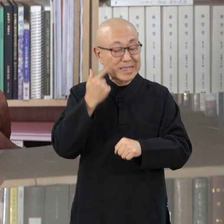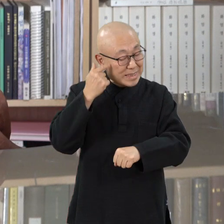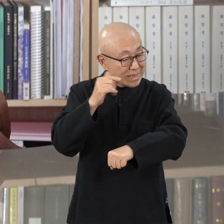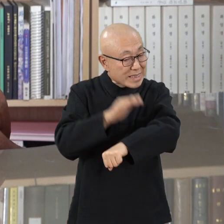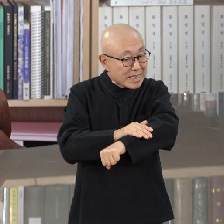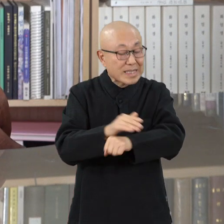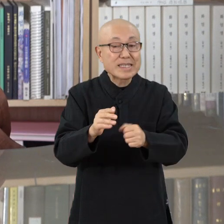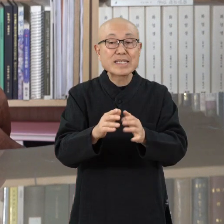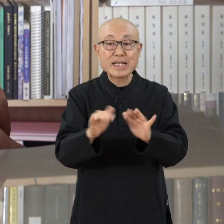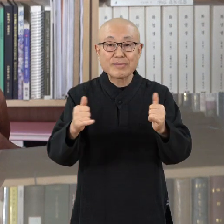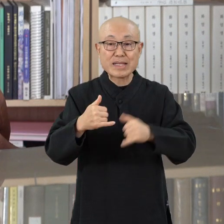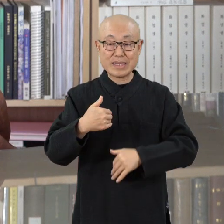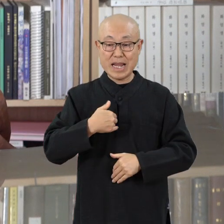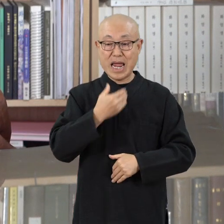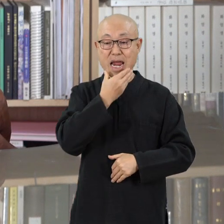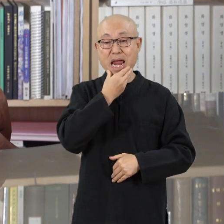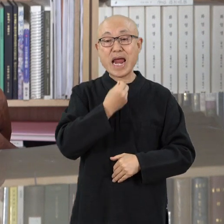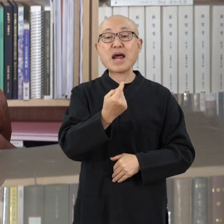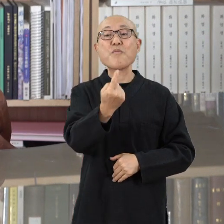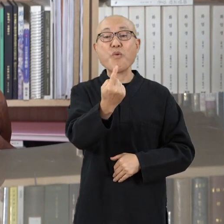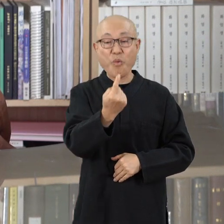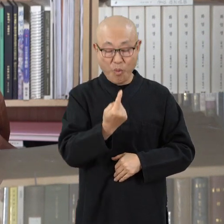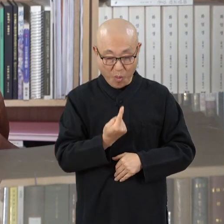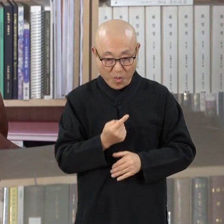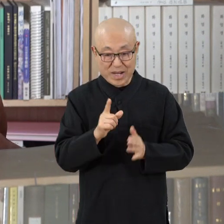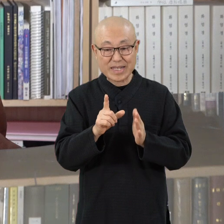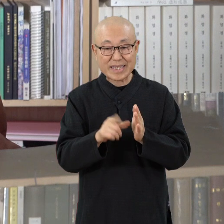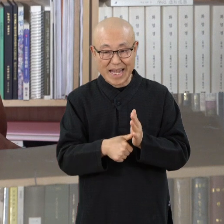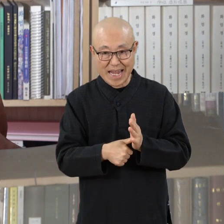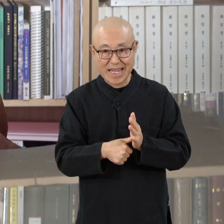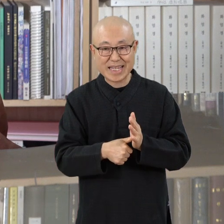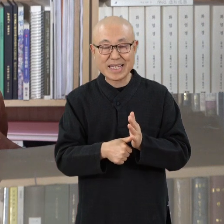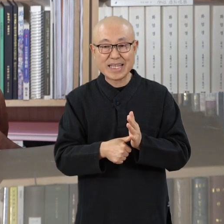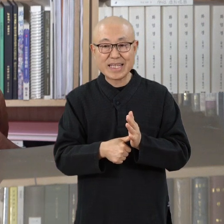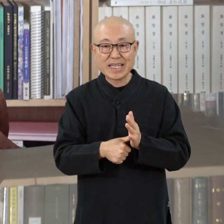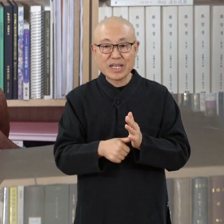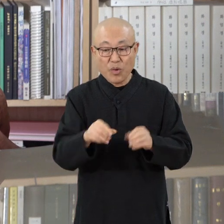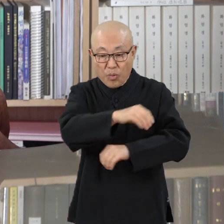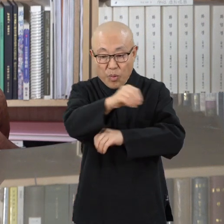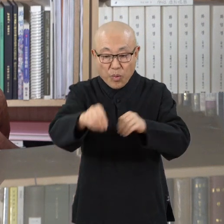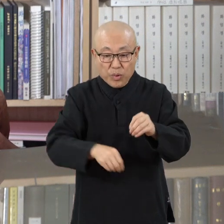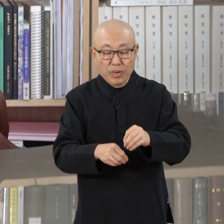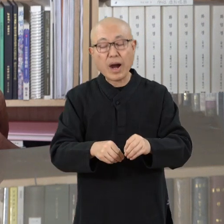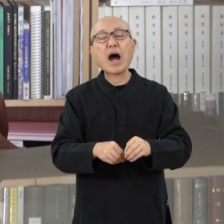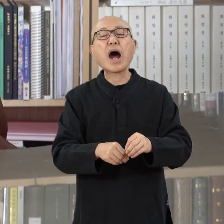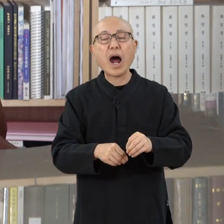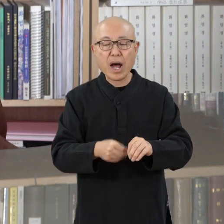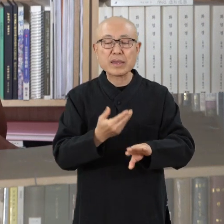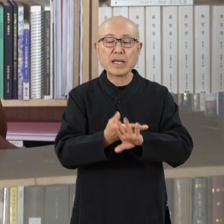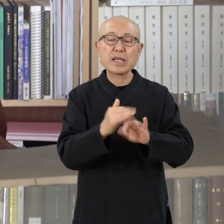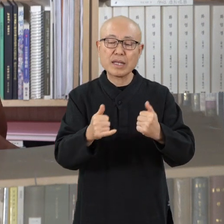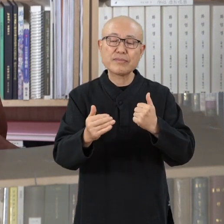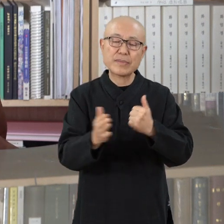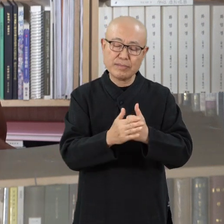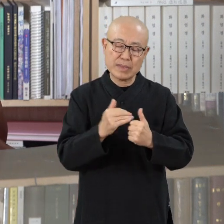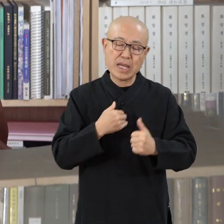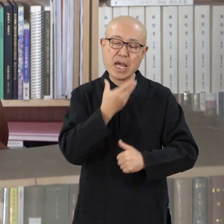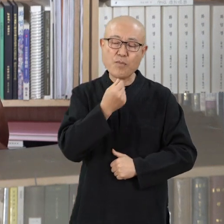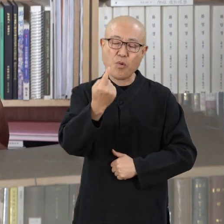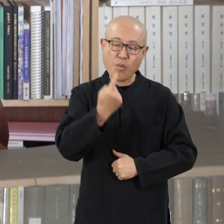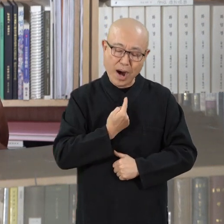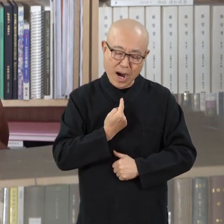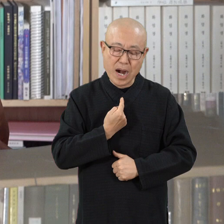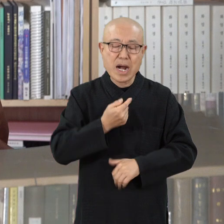지혜로운 사람은 나에게 행복이 찾아왔을 때 도리어 모두에게 감사드릴 수 있는 것, 그리고